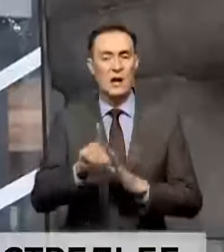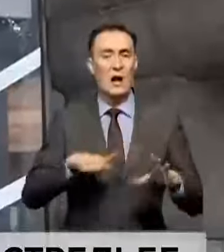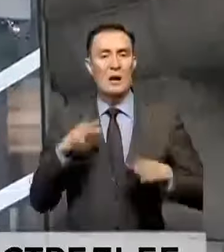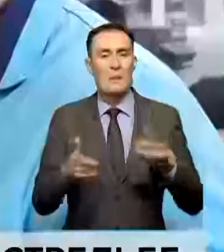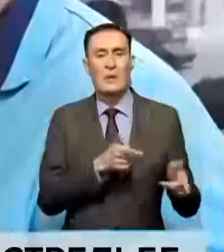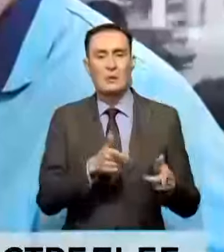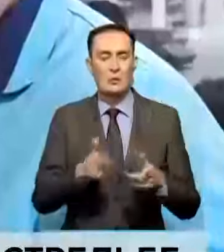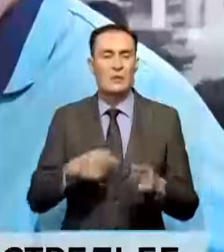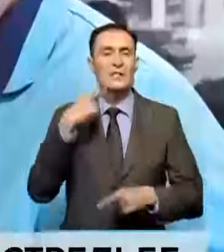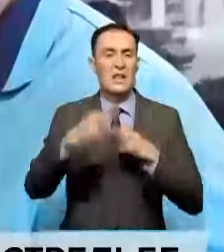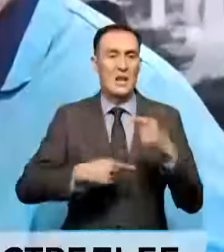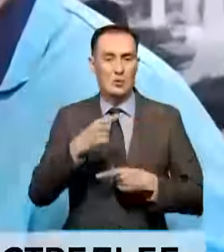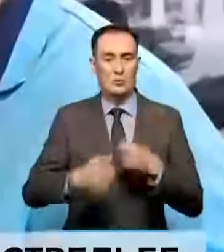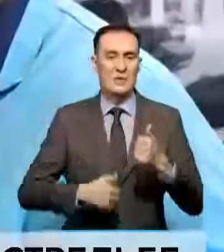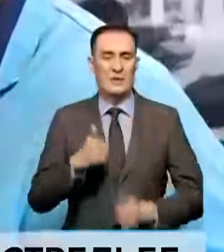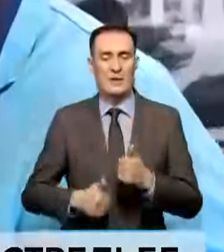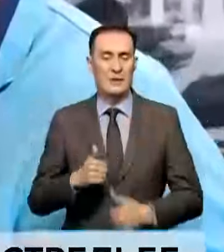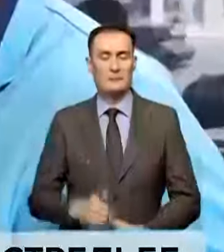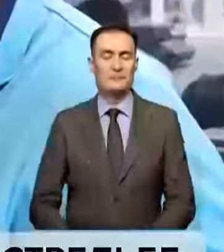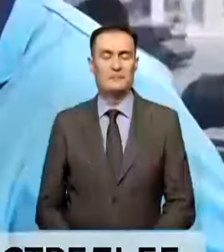подготовке к следующим соревнованиям.